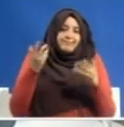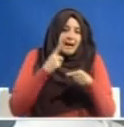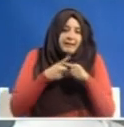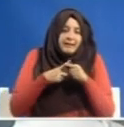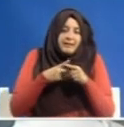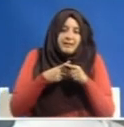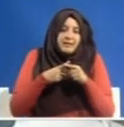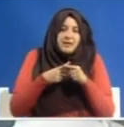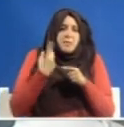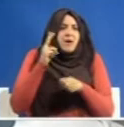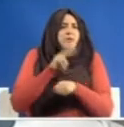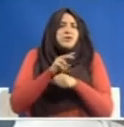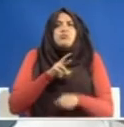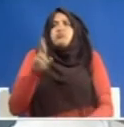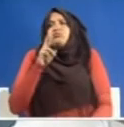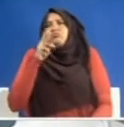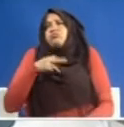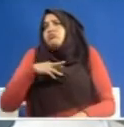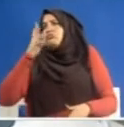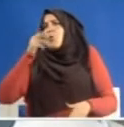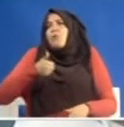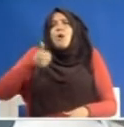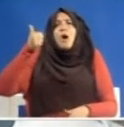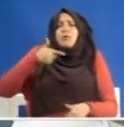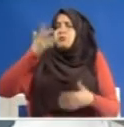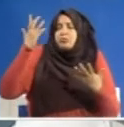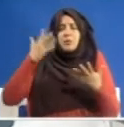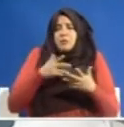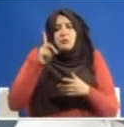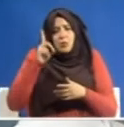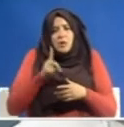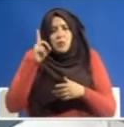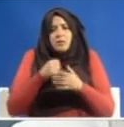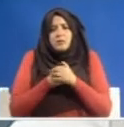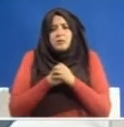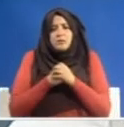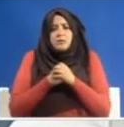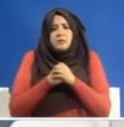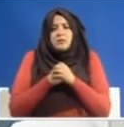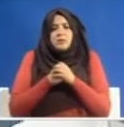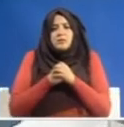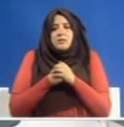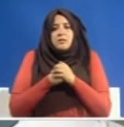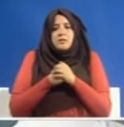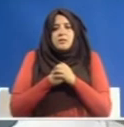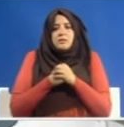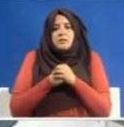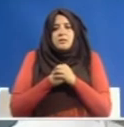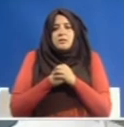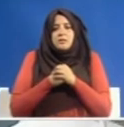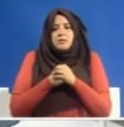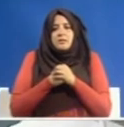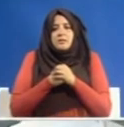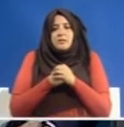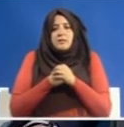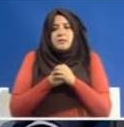الزيارات. أما زيارات هكذا أحيانا فالأمر مشروع لا شك في ذلك على وجه القطع واليقين. بارك الله